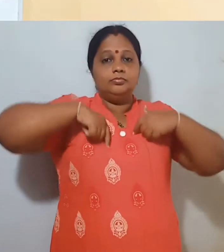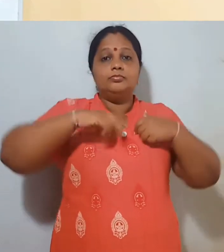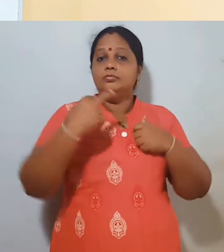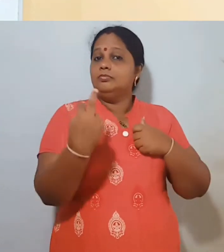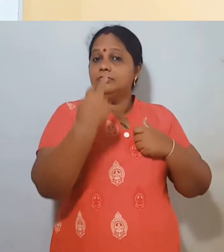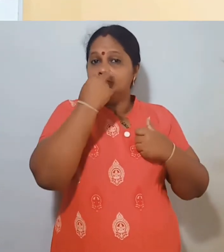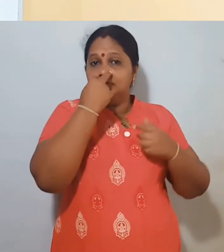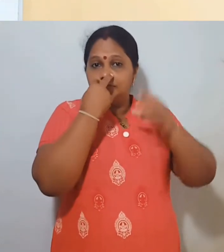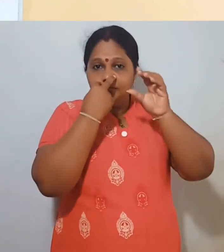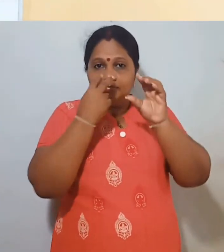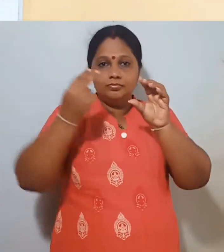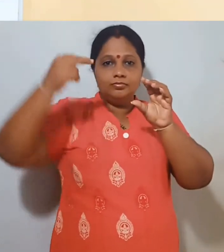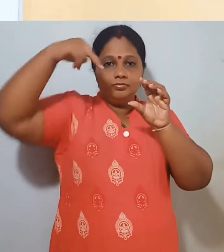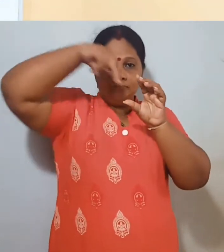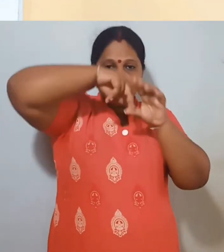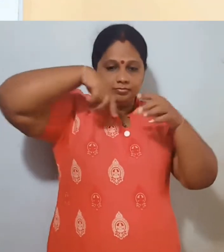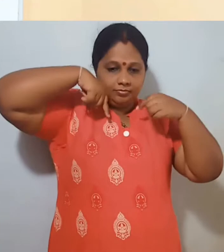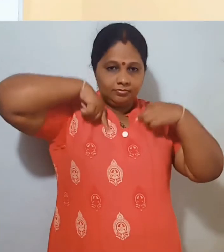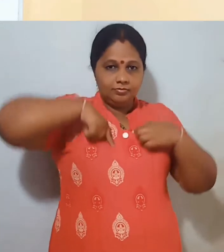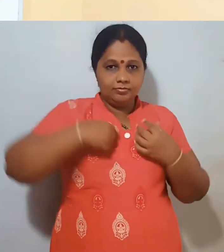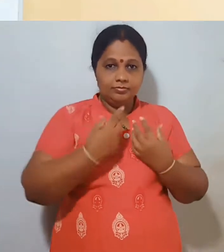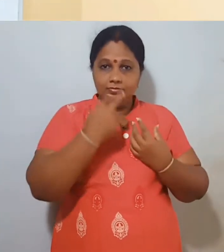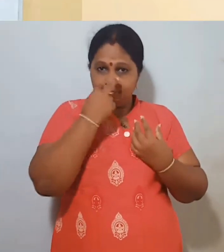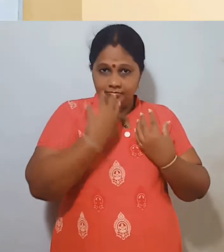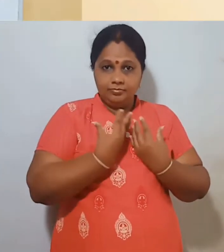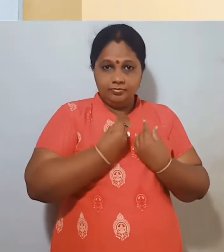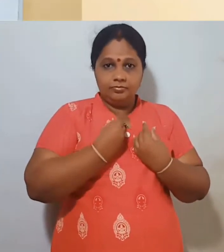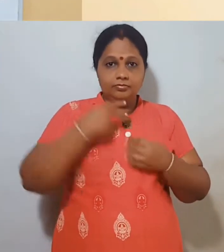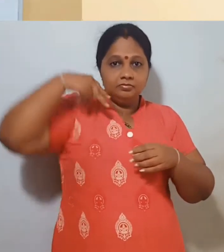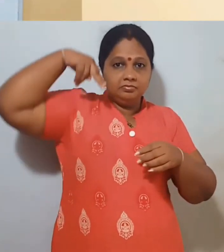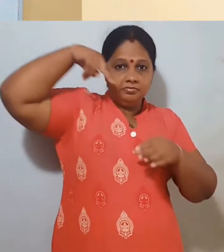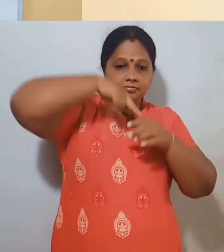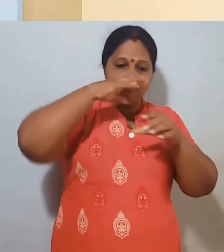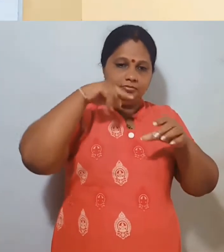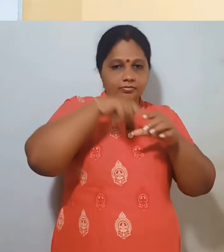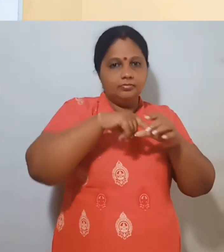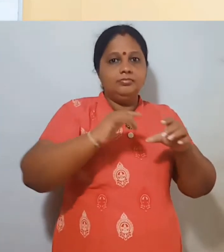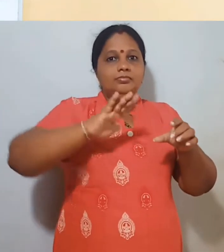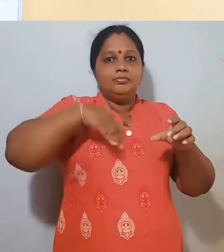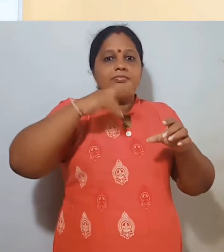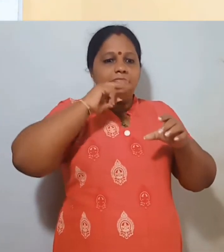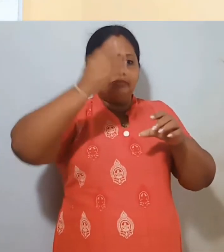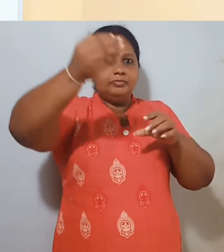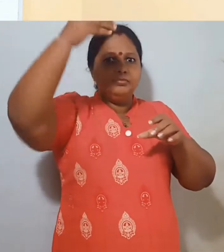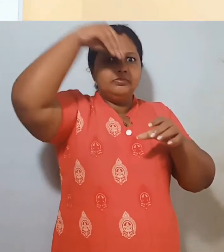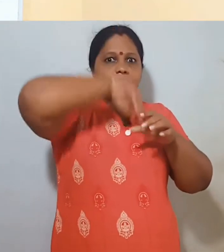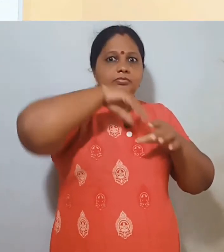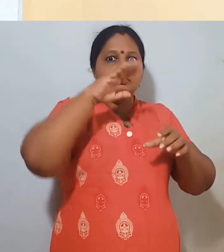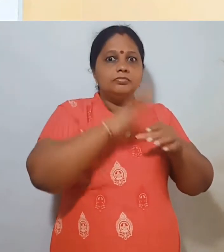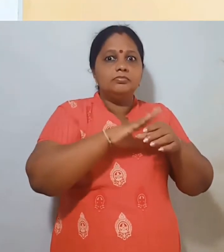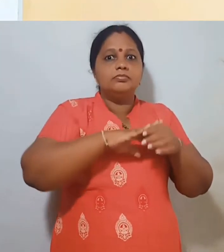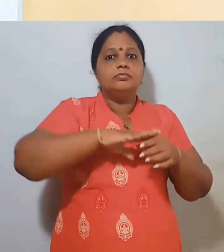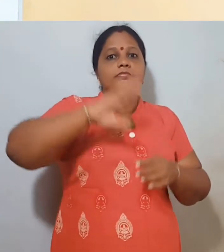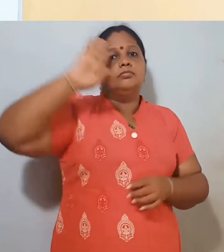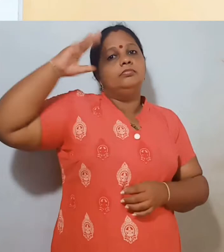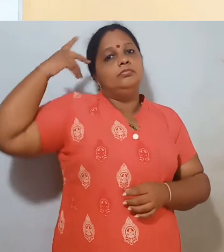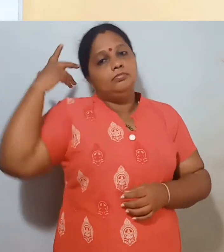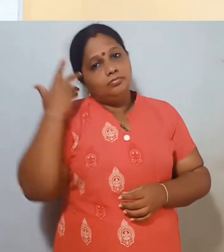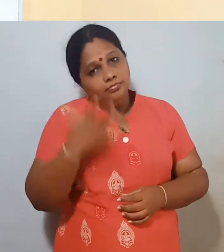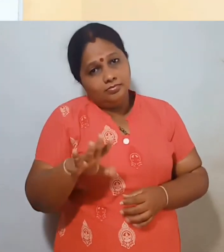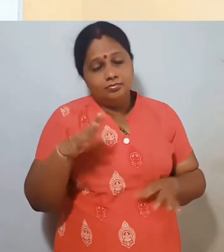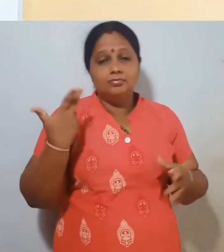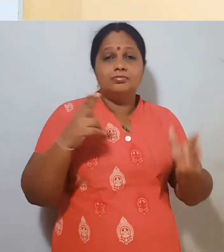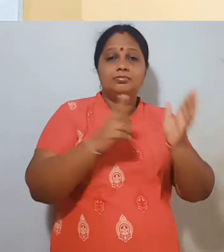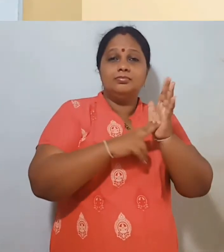நுரையீரலுக்குள்ள போகலாம். நுரையீரலுக்குள்ள போனால் அது அவருக்கு உயிர் ஆபத்தை ஏற்படுத்தலாம், அல்லது தீர்க்க இல்லாத நியூமோனியா என்ற பிரச்சனை உயிர்